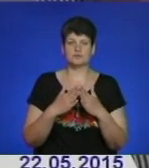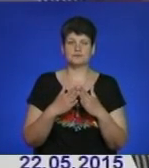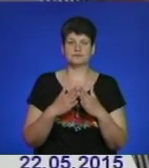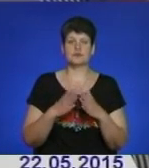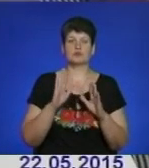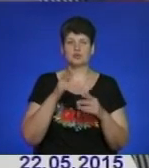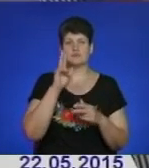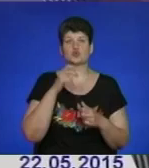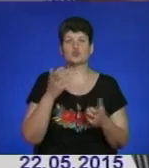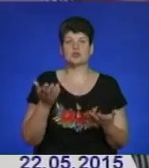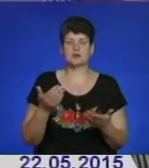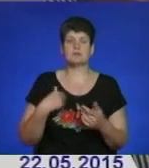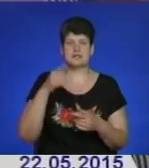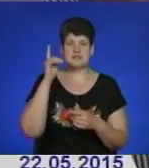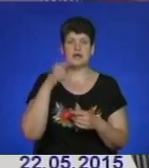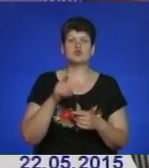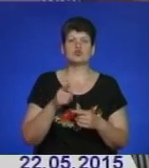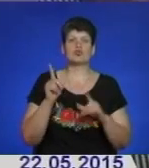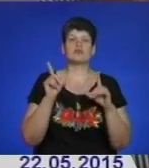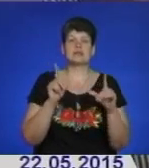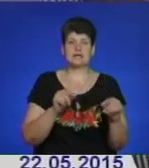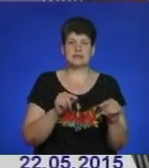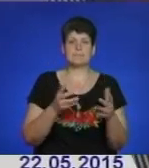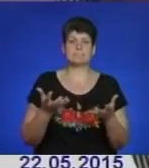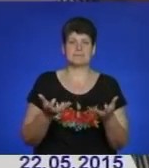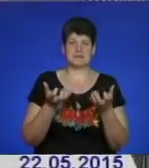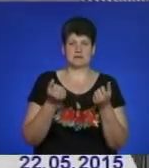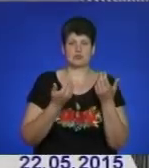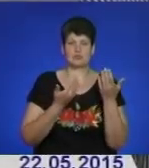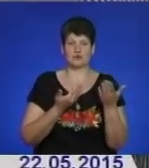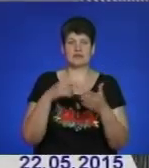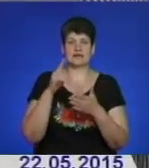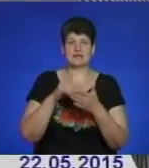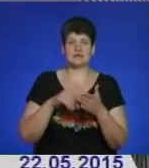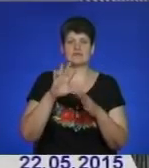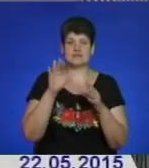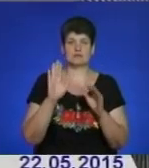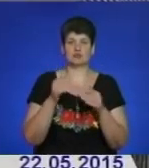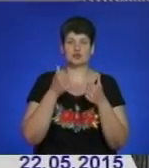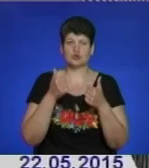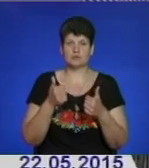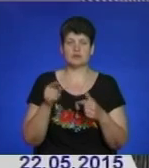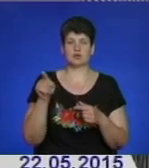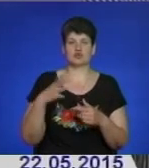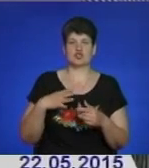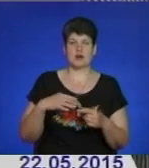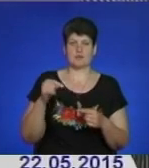Будемо скучати. Ми знаємо, чому він їде. Підтримуємо його. Надіюсь, там все буде добре. Їх тут